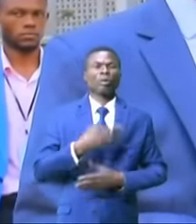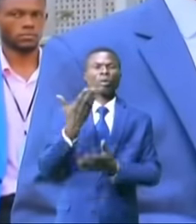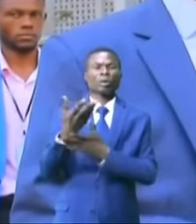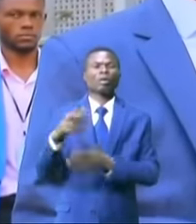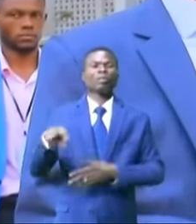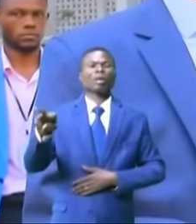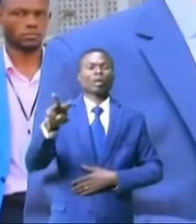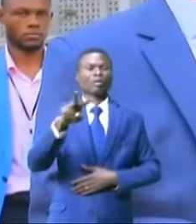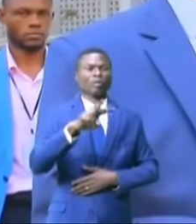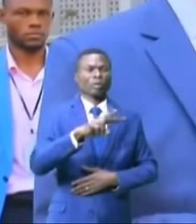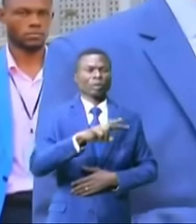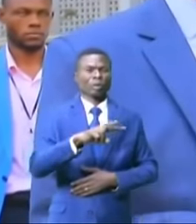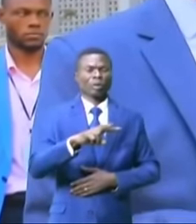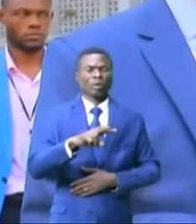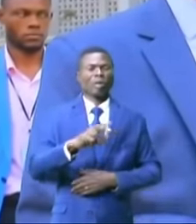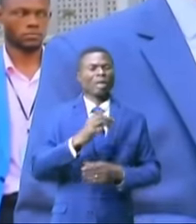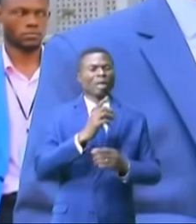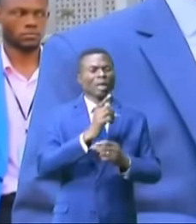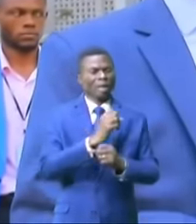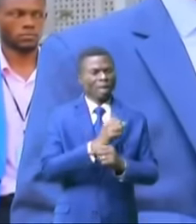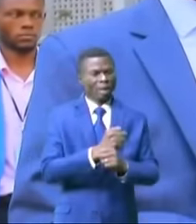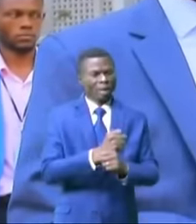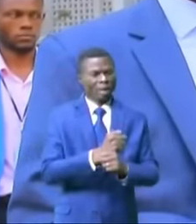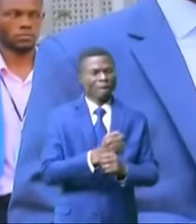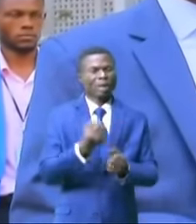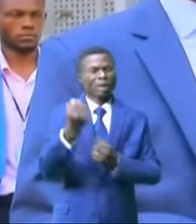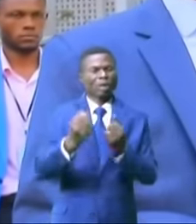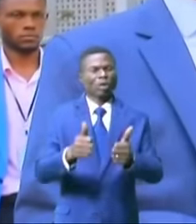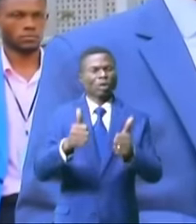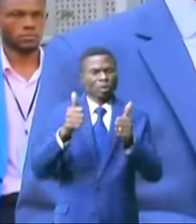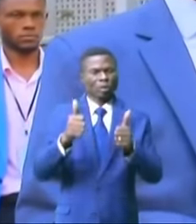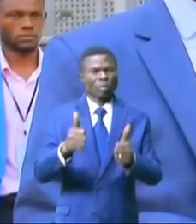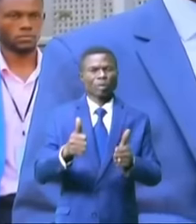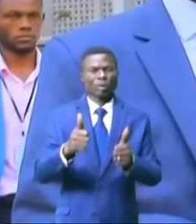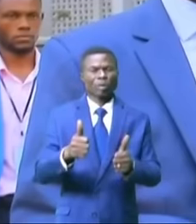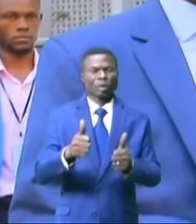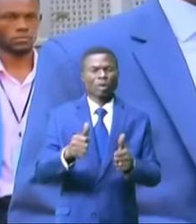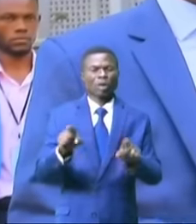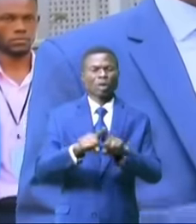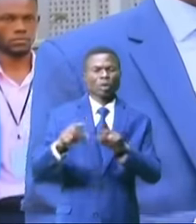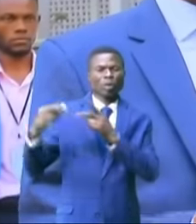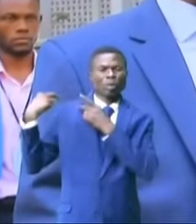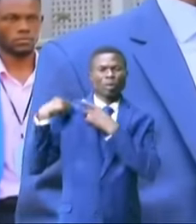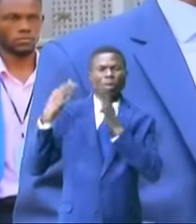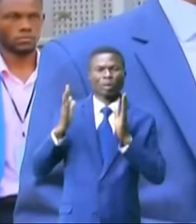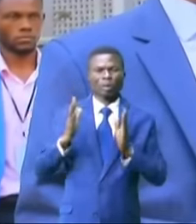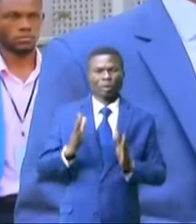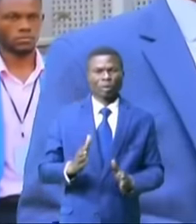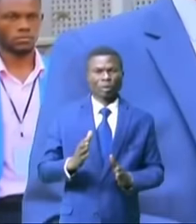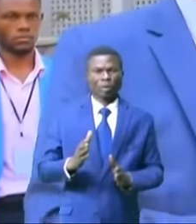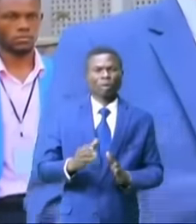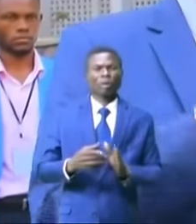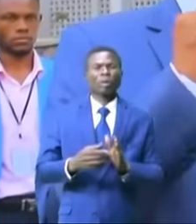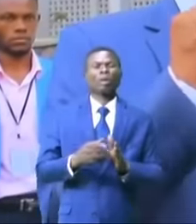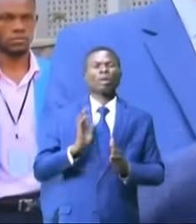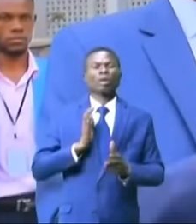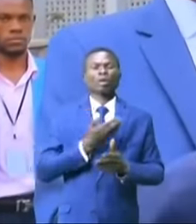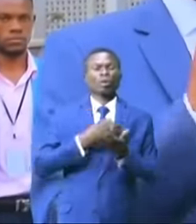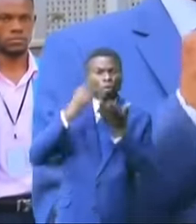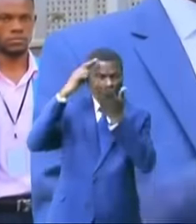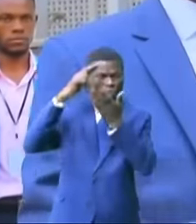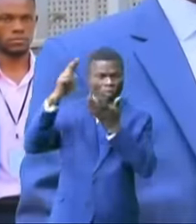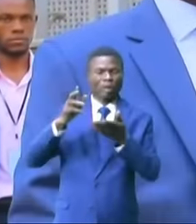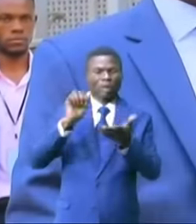demandons de gérer cet outil de manière responsable. Montrons que l'université est le